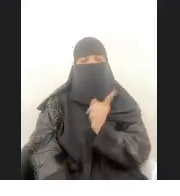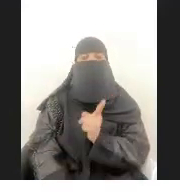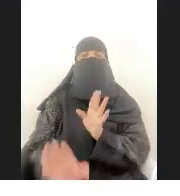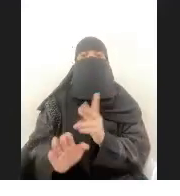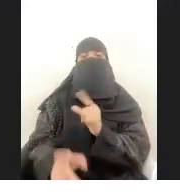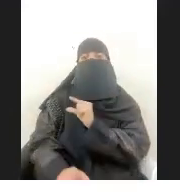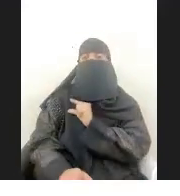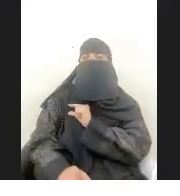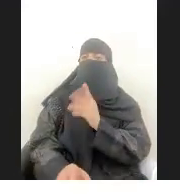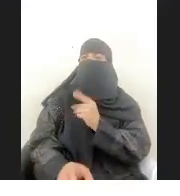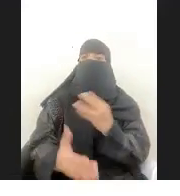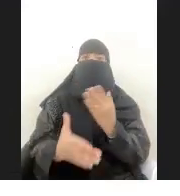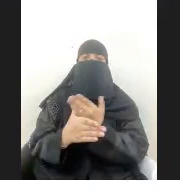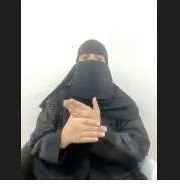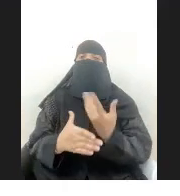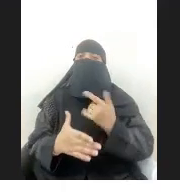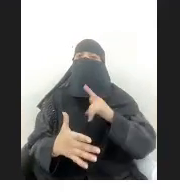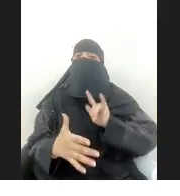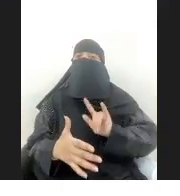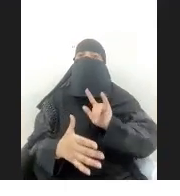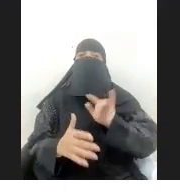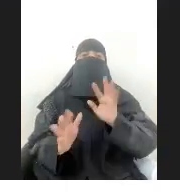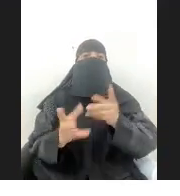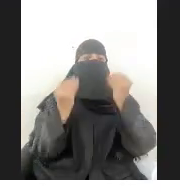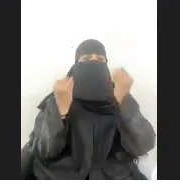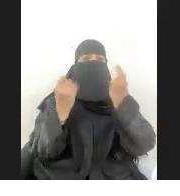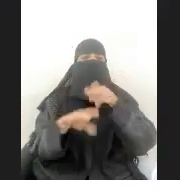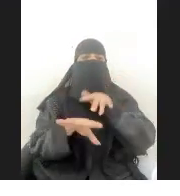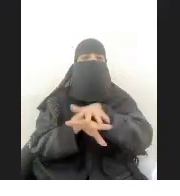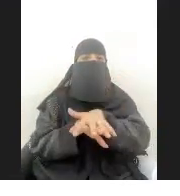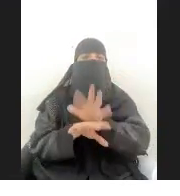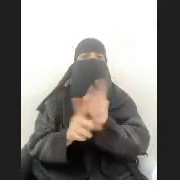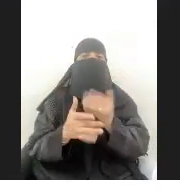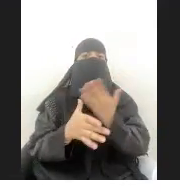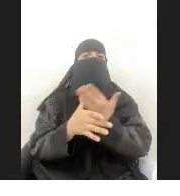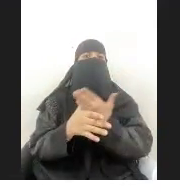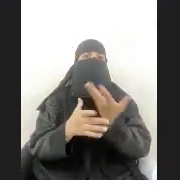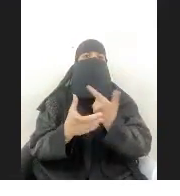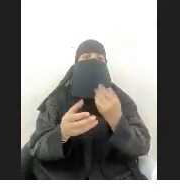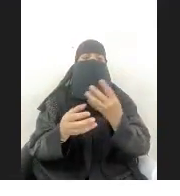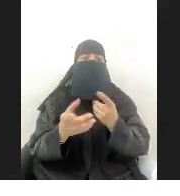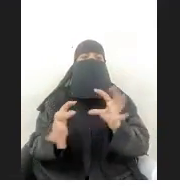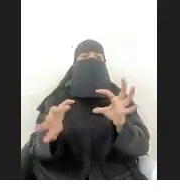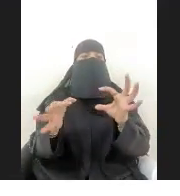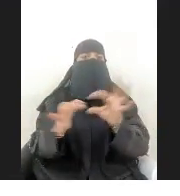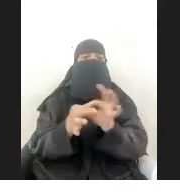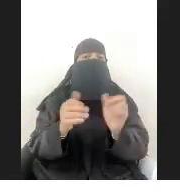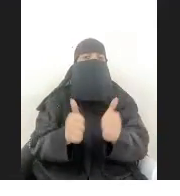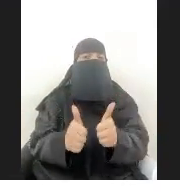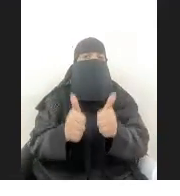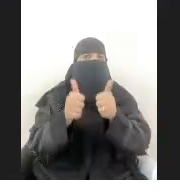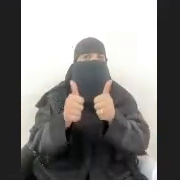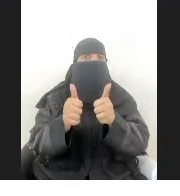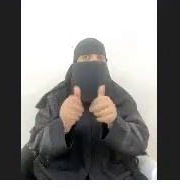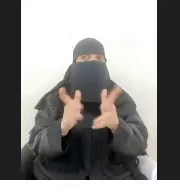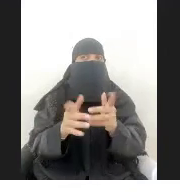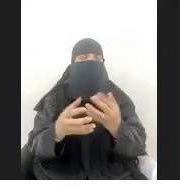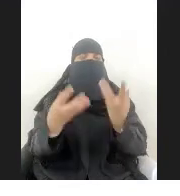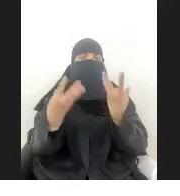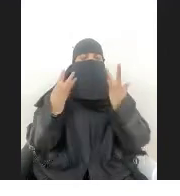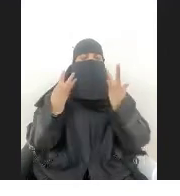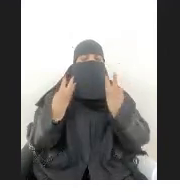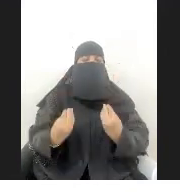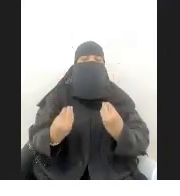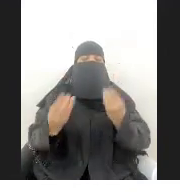التعلم المدمج؟ لأنه هو وفق بين الراحة والتعلم عن بعد